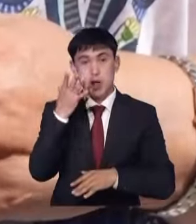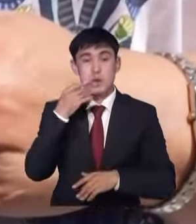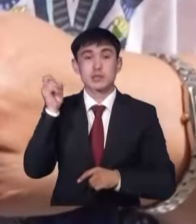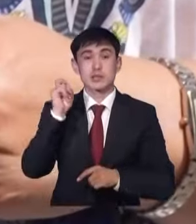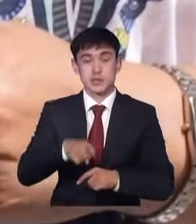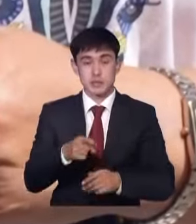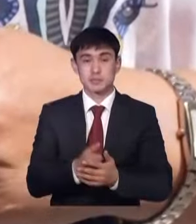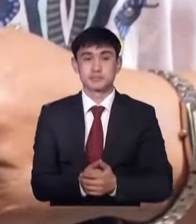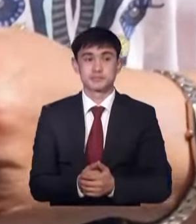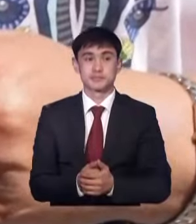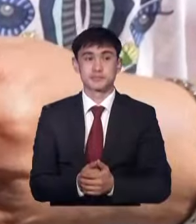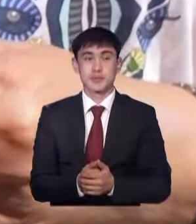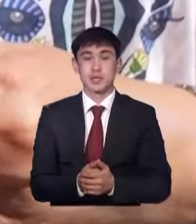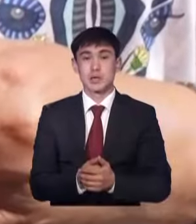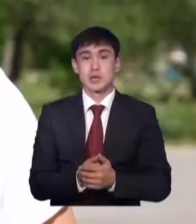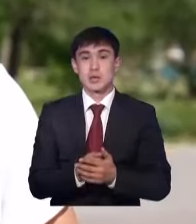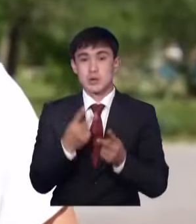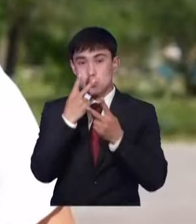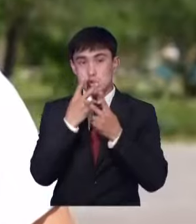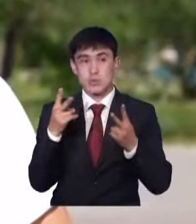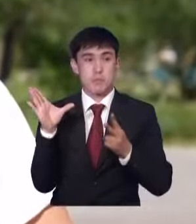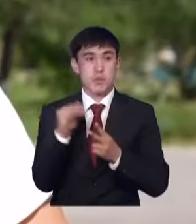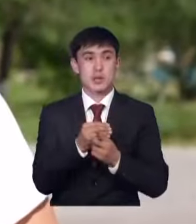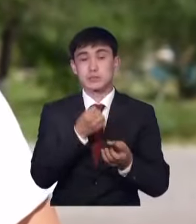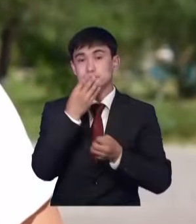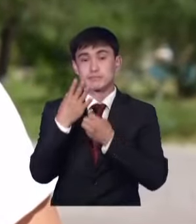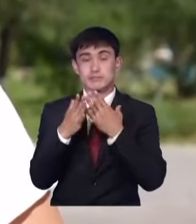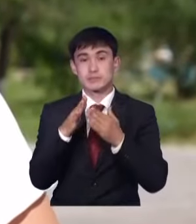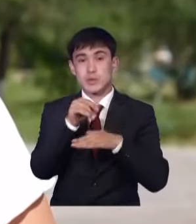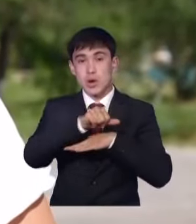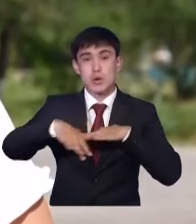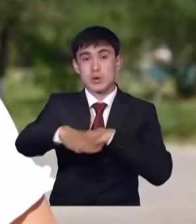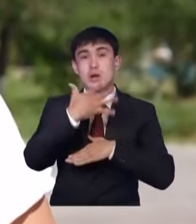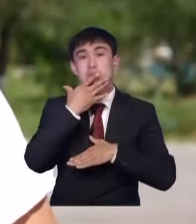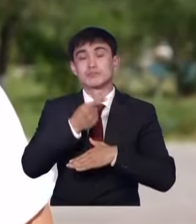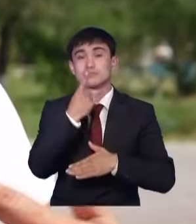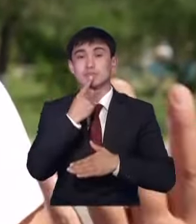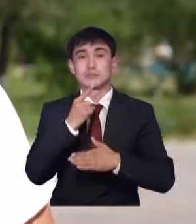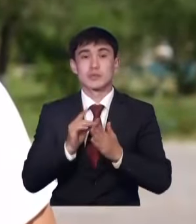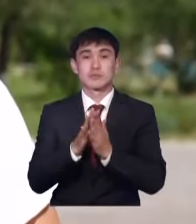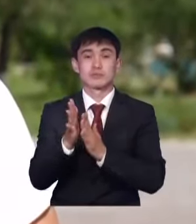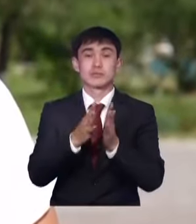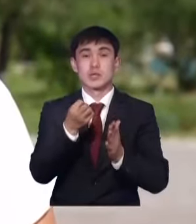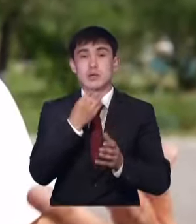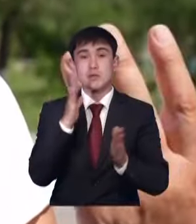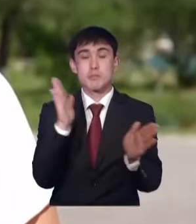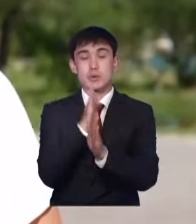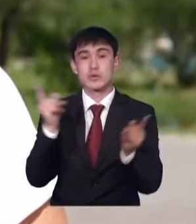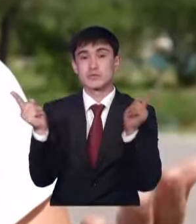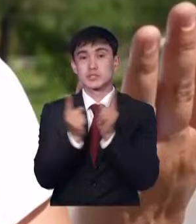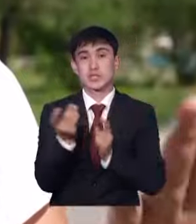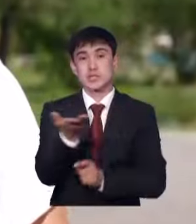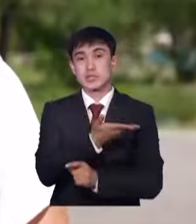келдім. И видим все поля в маках, прямо все кругом красным-красно. Это природа встречает, это для